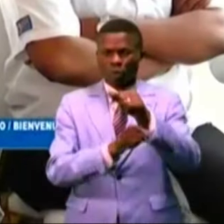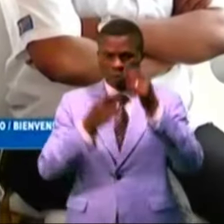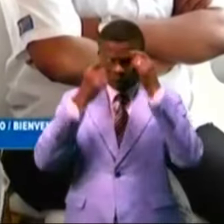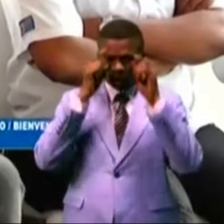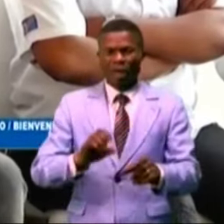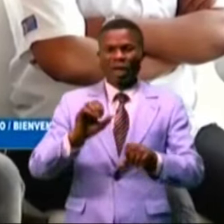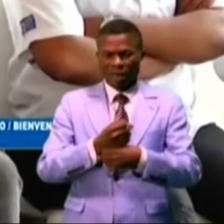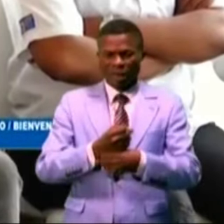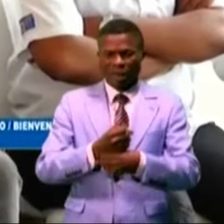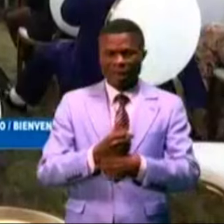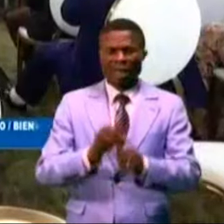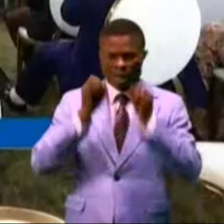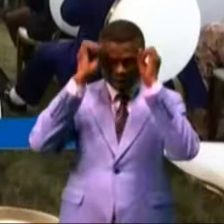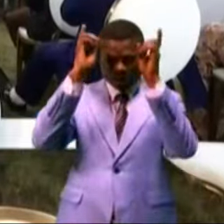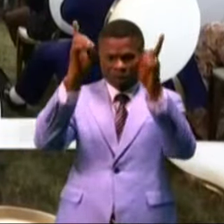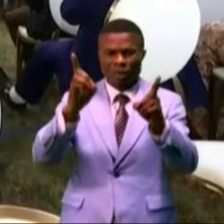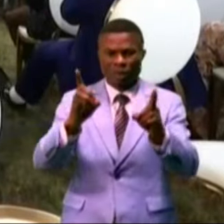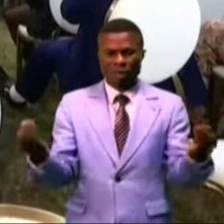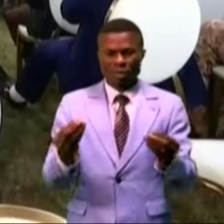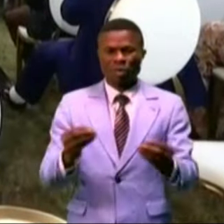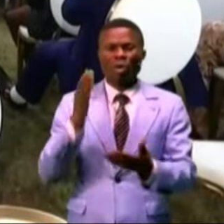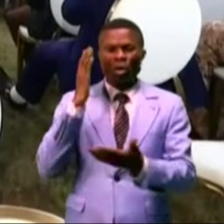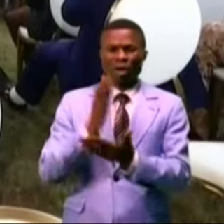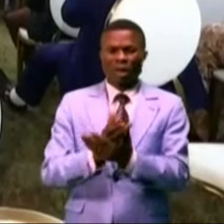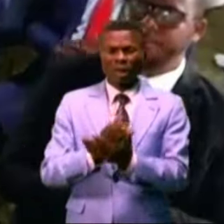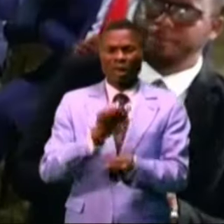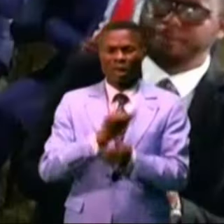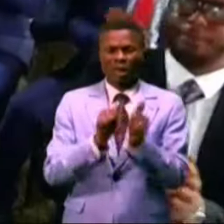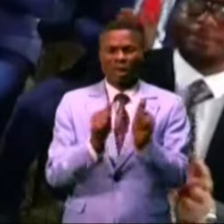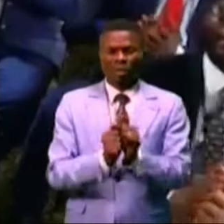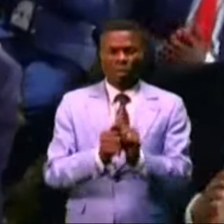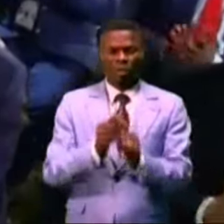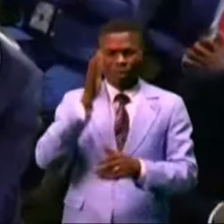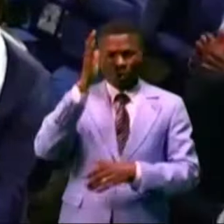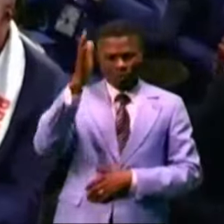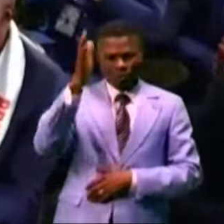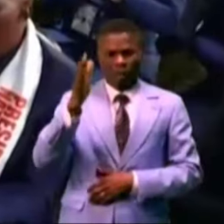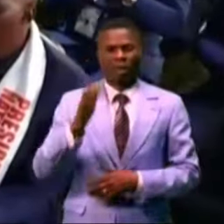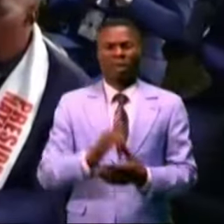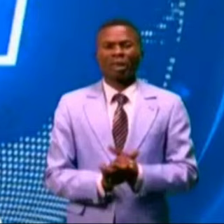former et à éduquer pour faire face aux défis futurs.